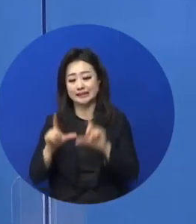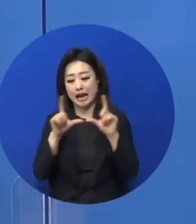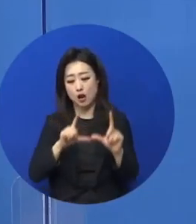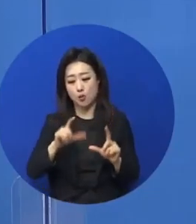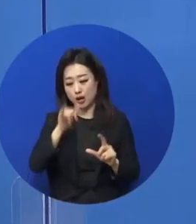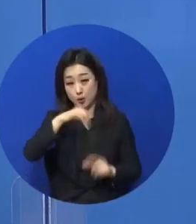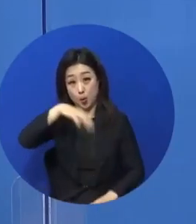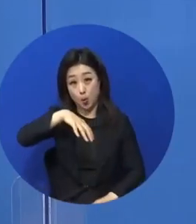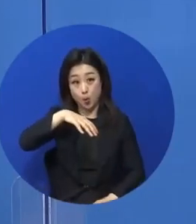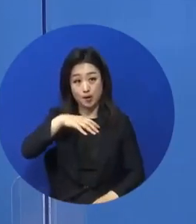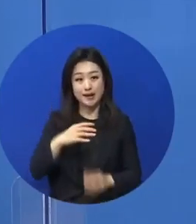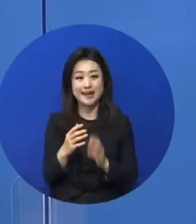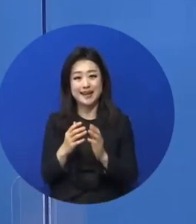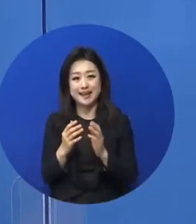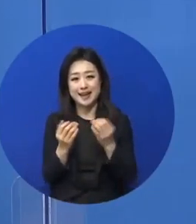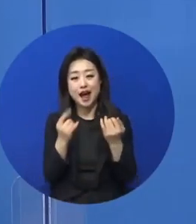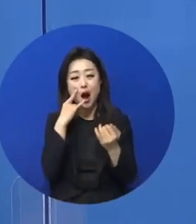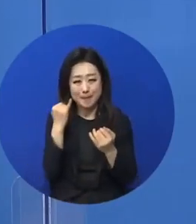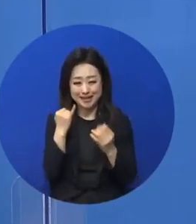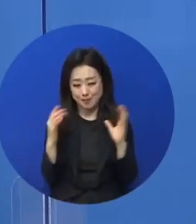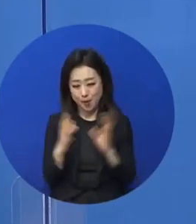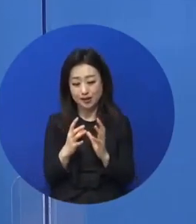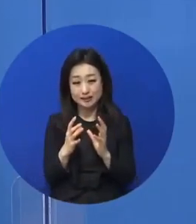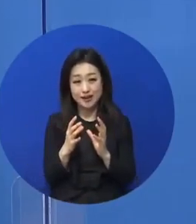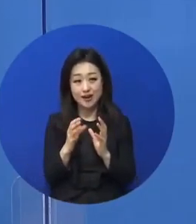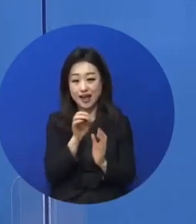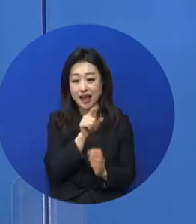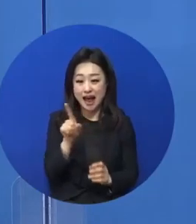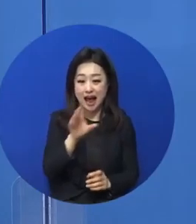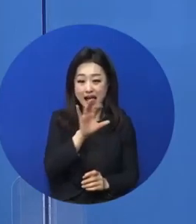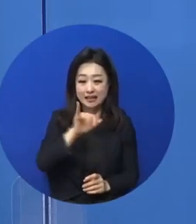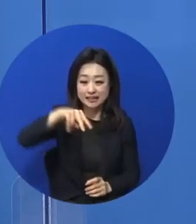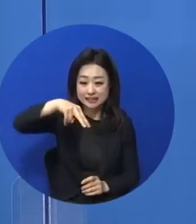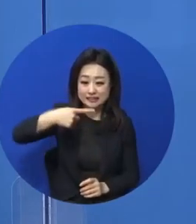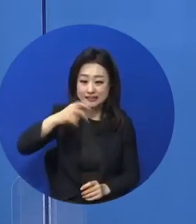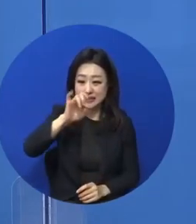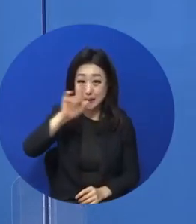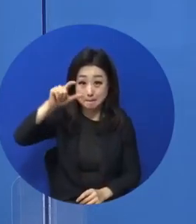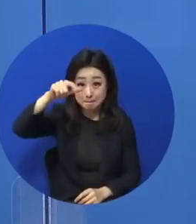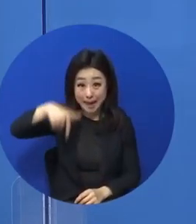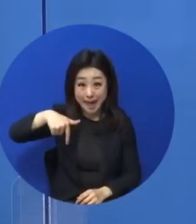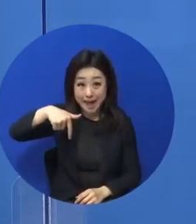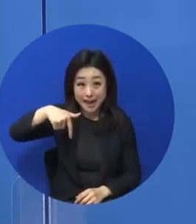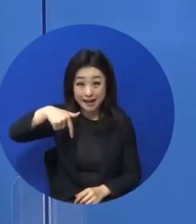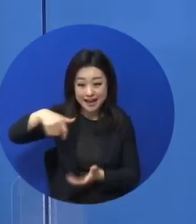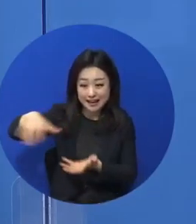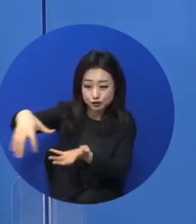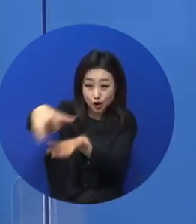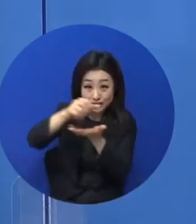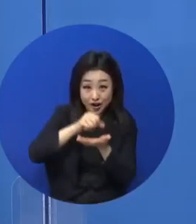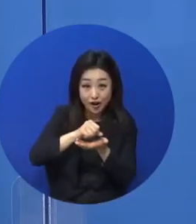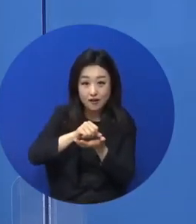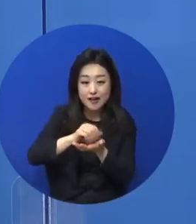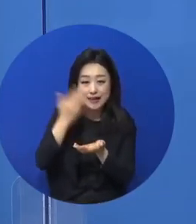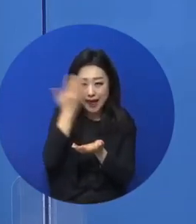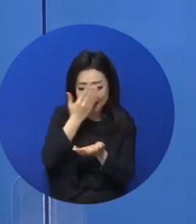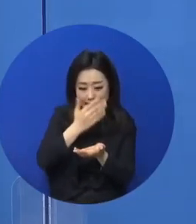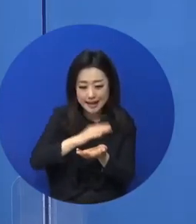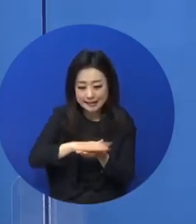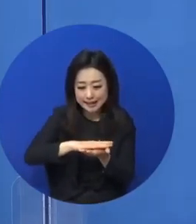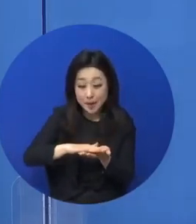동네에서 주부들이 모여서 아이스팩을 수거해서 본인들이 세척해서 이것을 재활용할 수 있도록